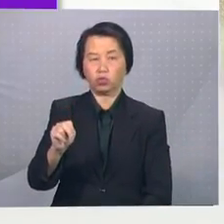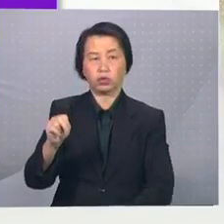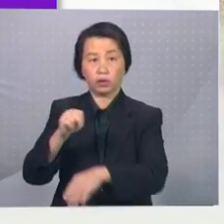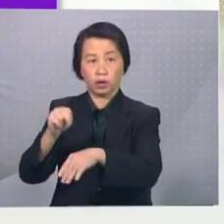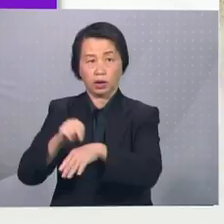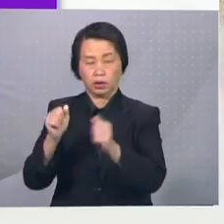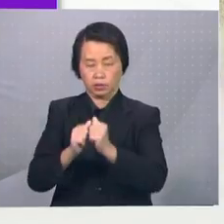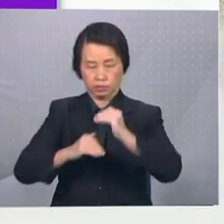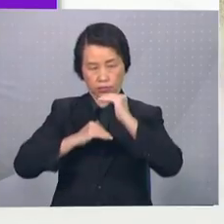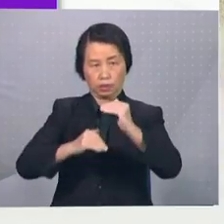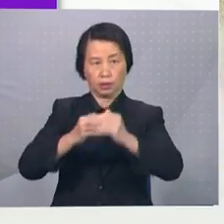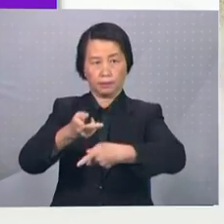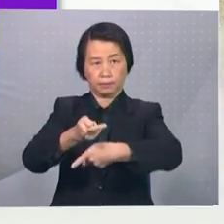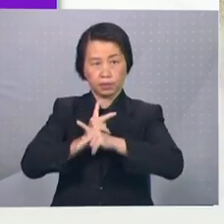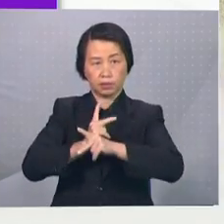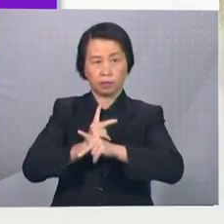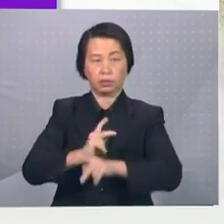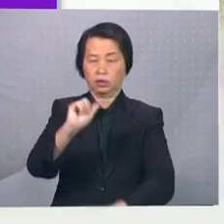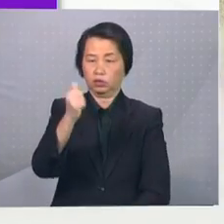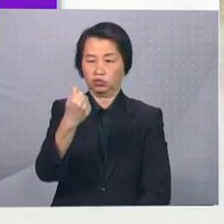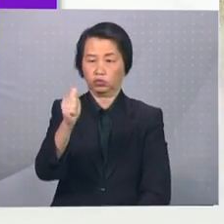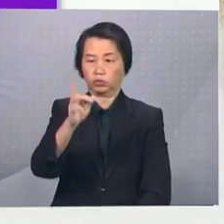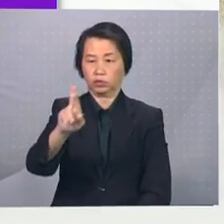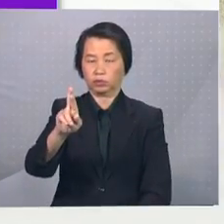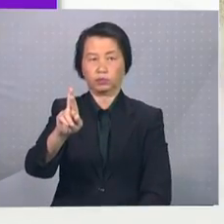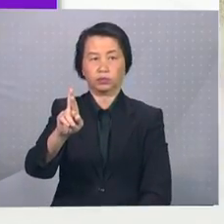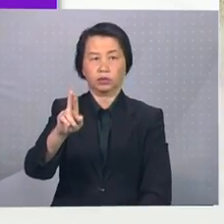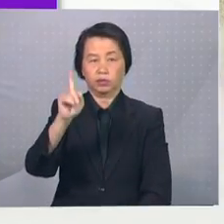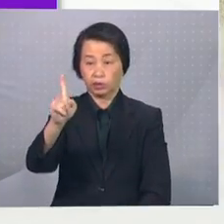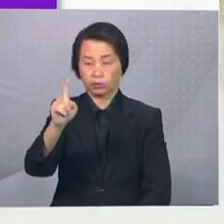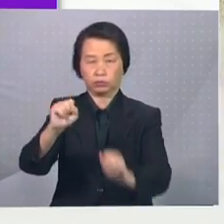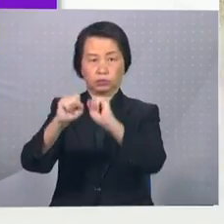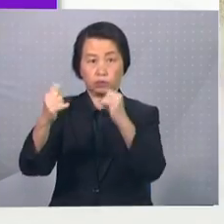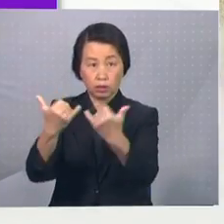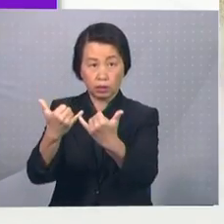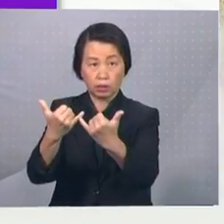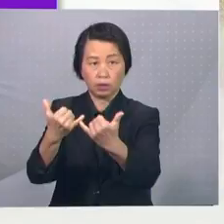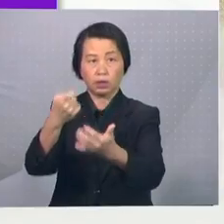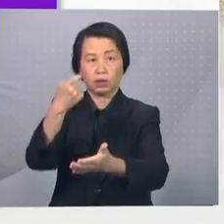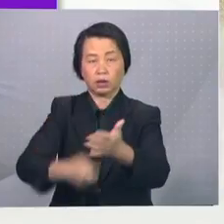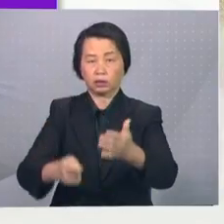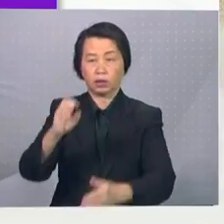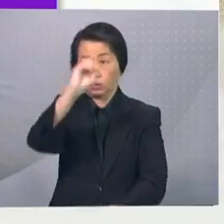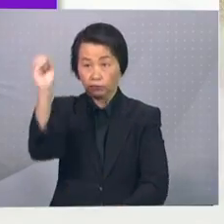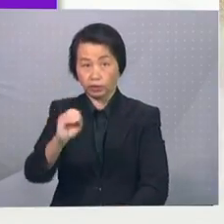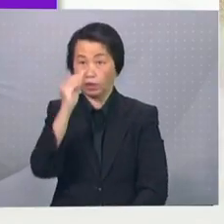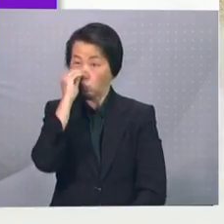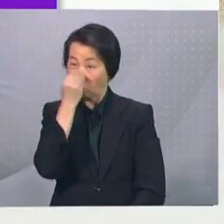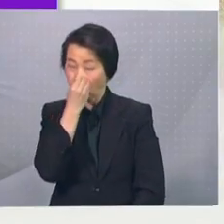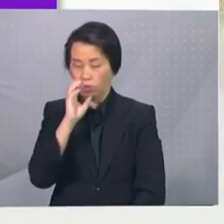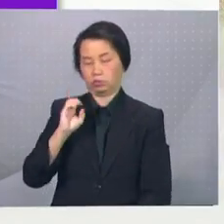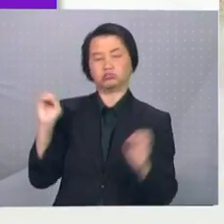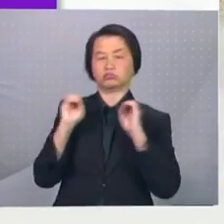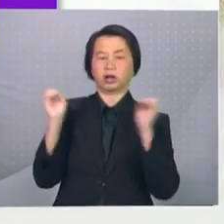hot maksimum pinjaman sebanyak 10.000 Ringgit setiap Serikat pada kadar Faidah kosong